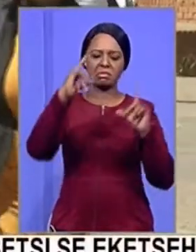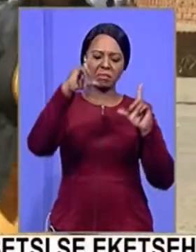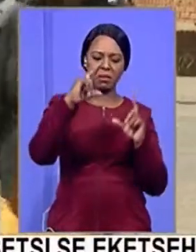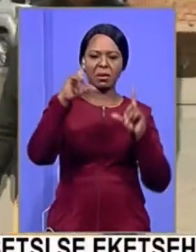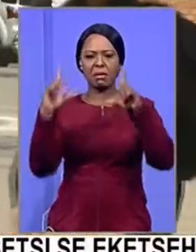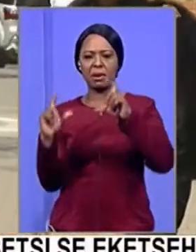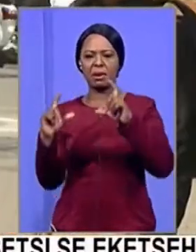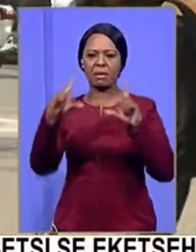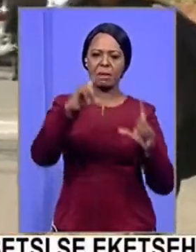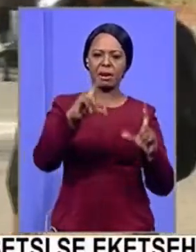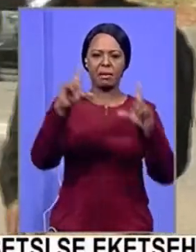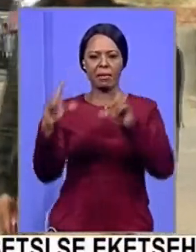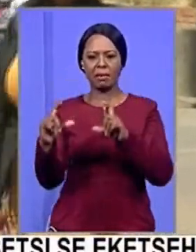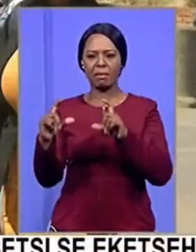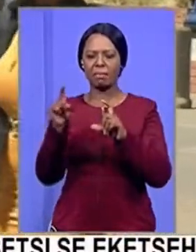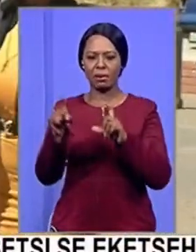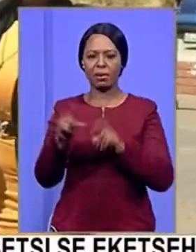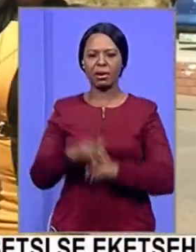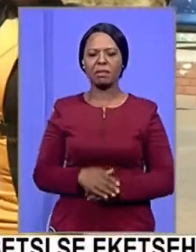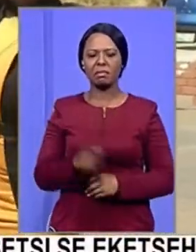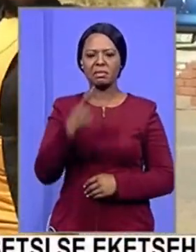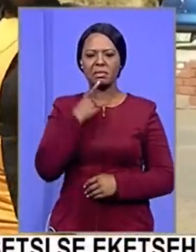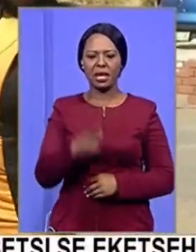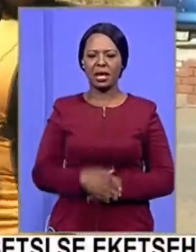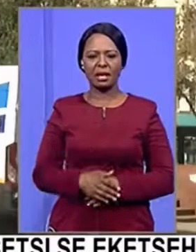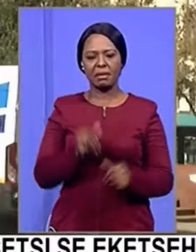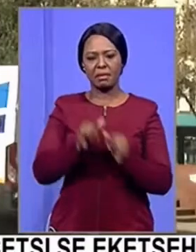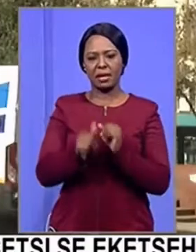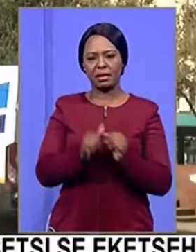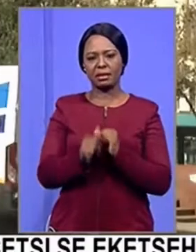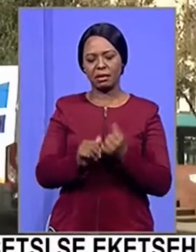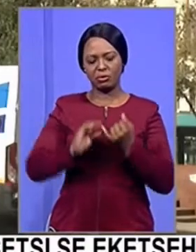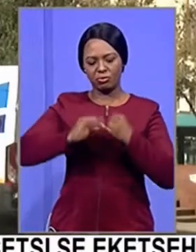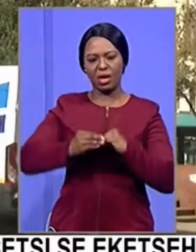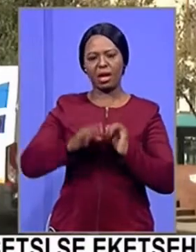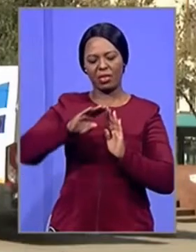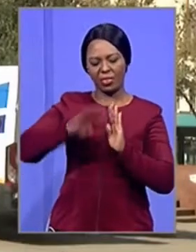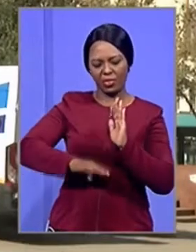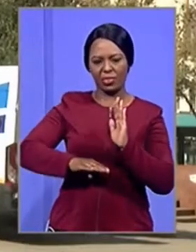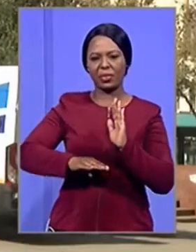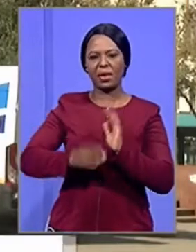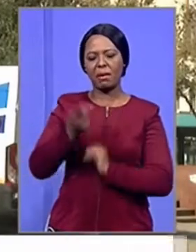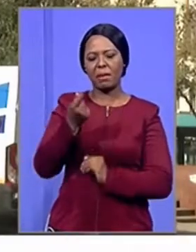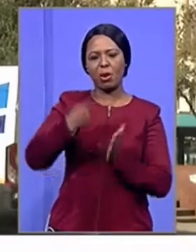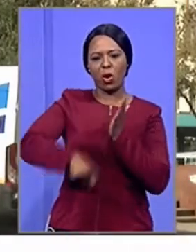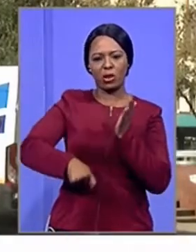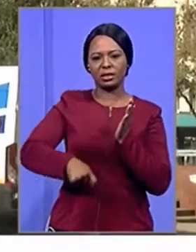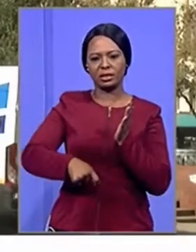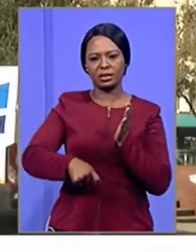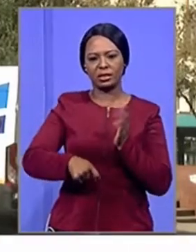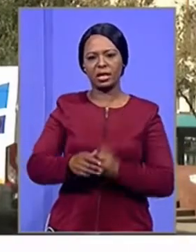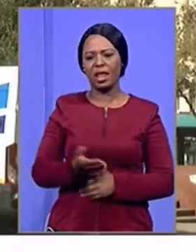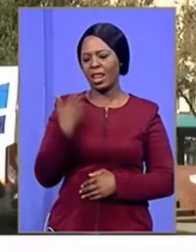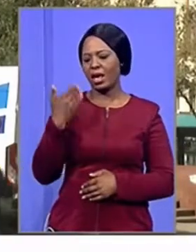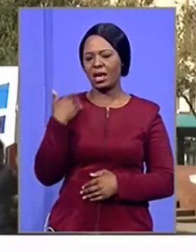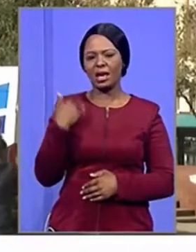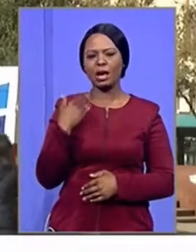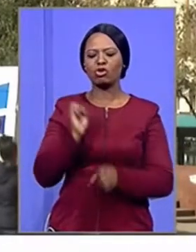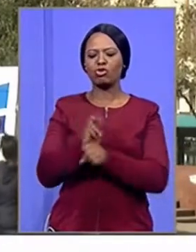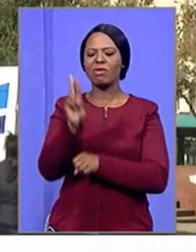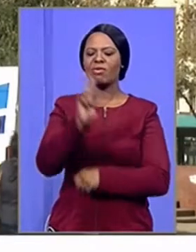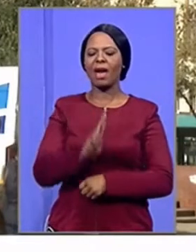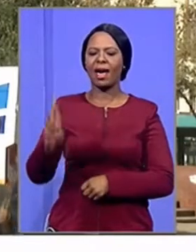fokotsa ditjeo tsa hae hore ampe a rekelwe. Pele motho ona kgona ho palama taxi ka 12 rand o itlela mosebetsing o